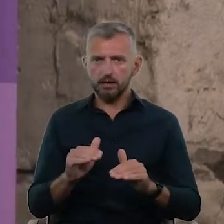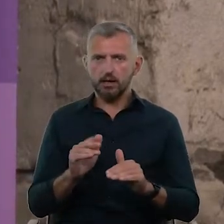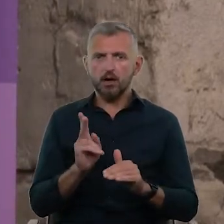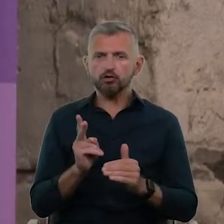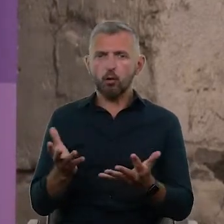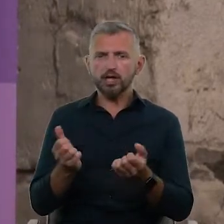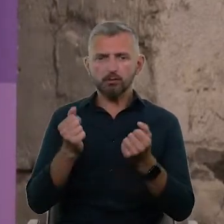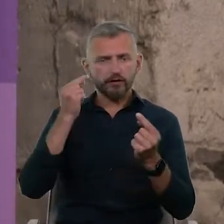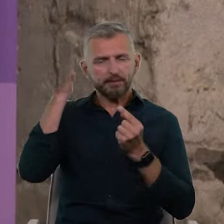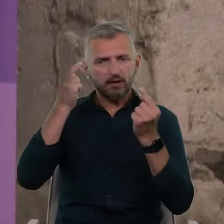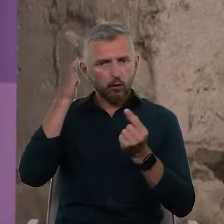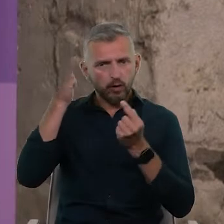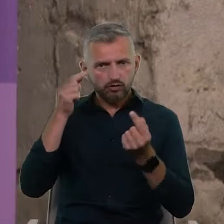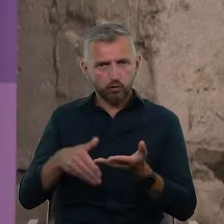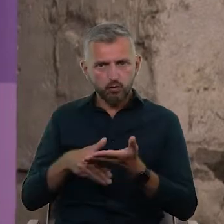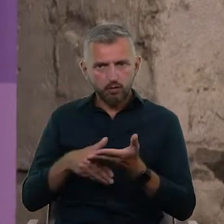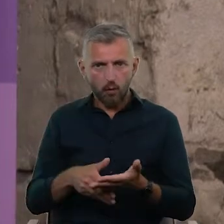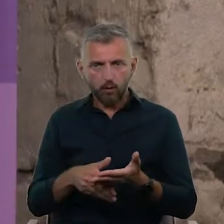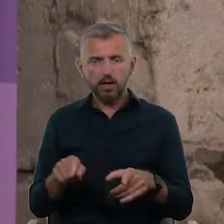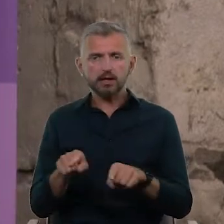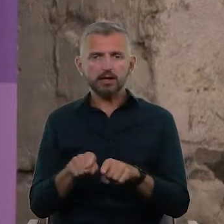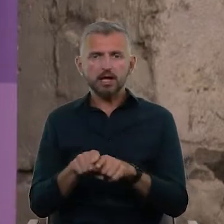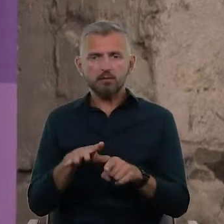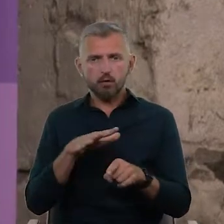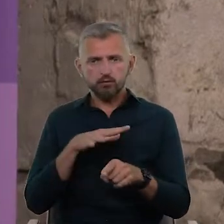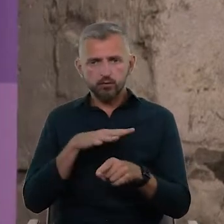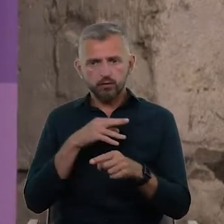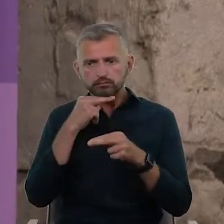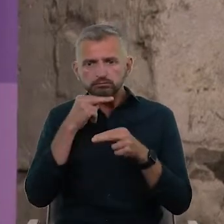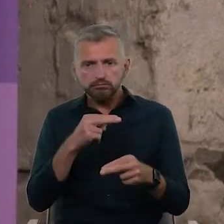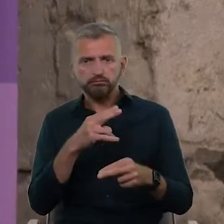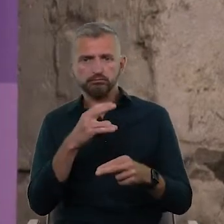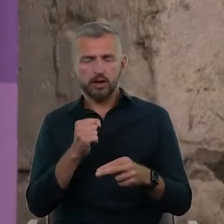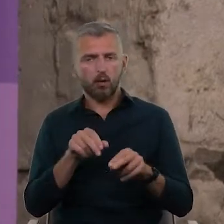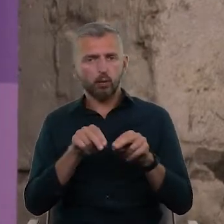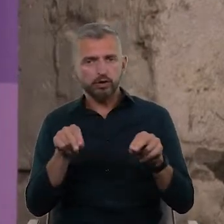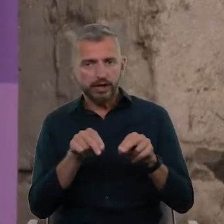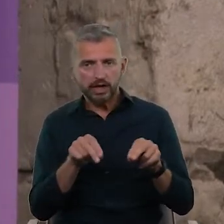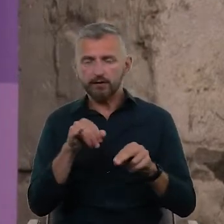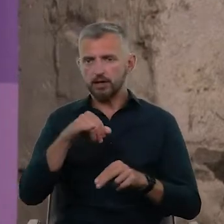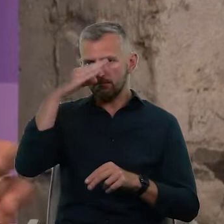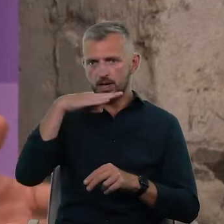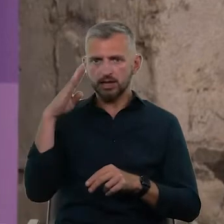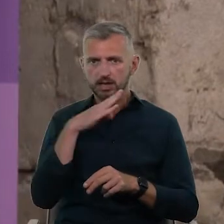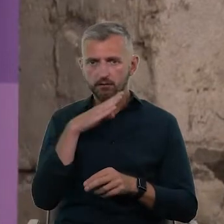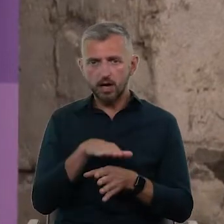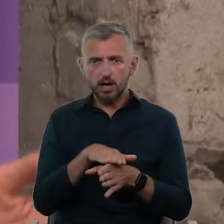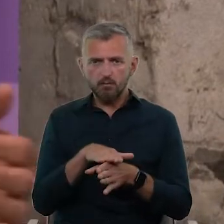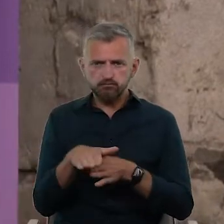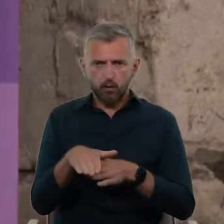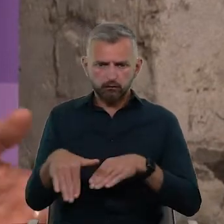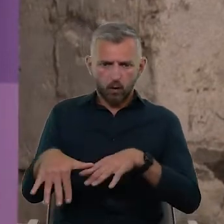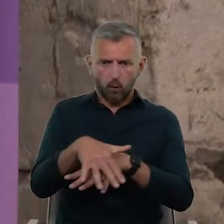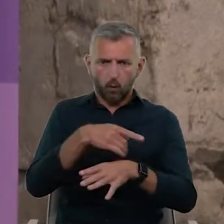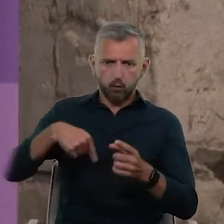отримували психологічну допомогу. Він так само був зосереджений на учителів і на батьків. Значить, це повне оточення дитини